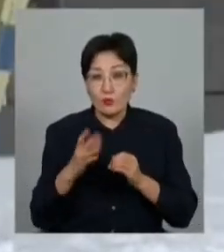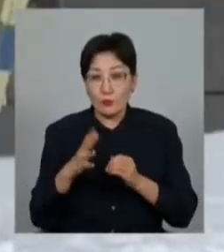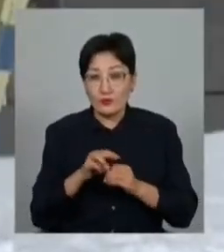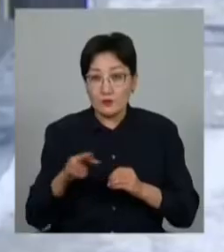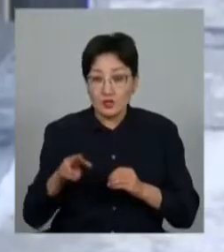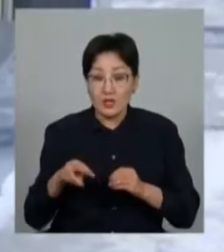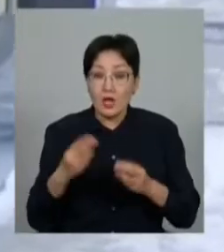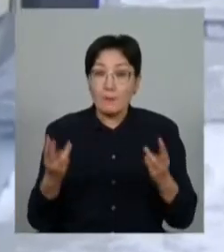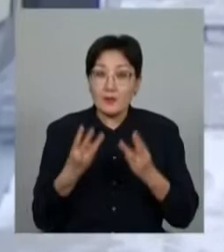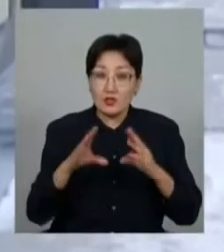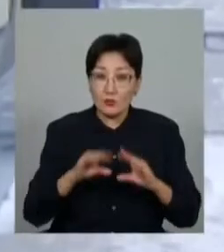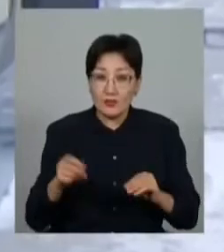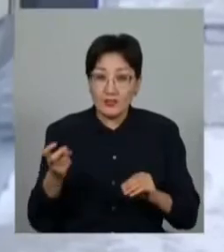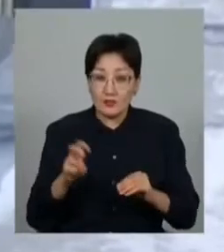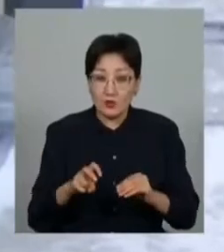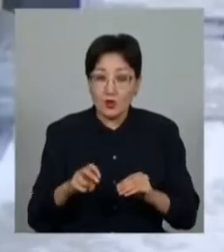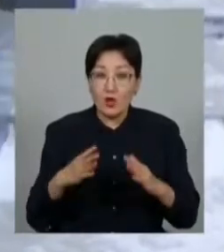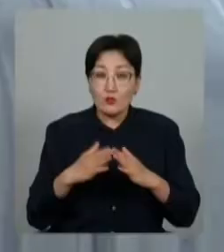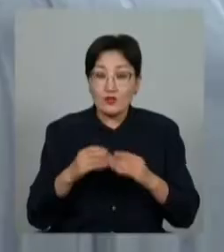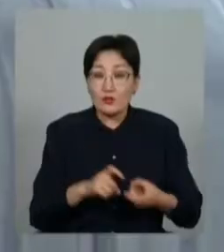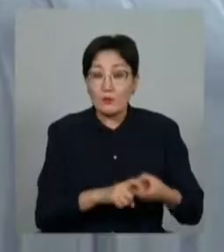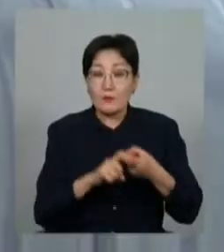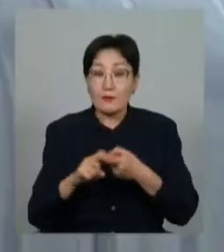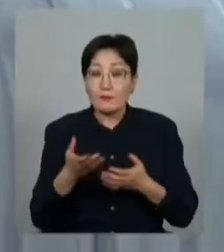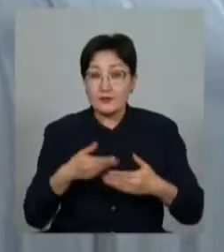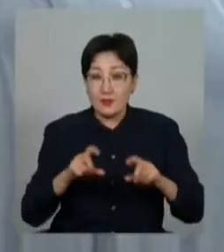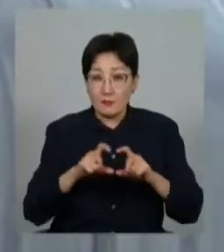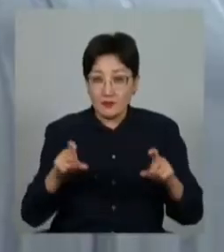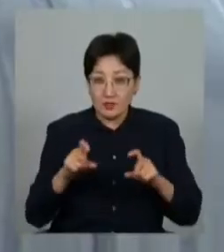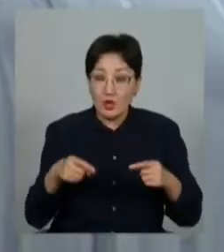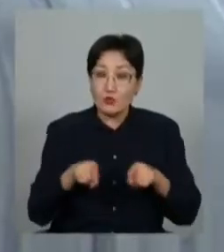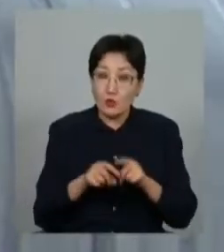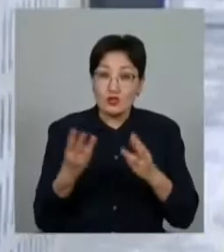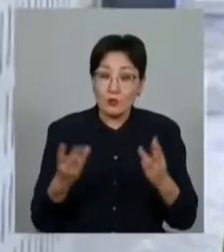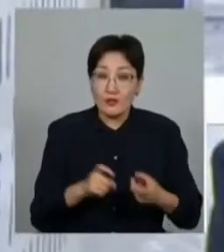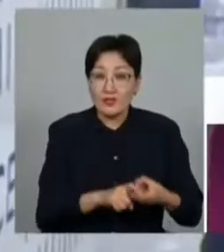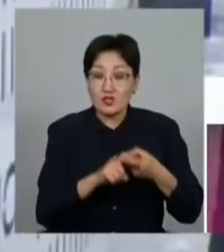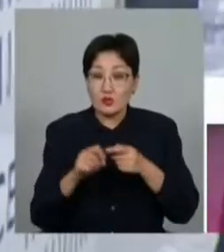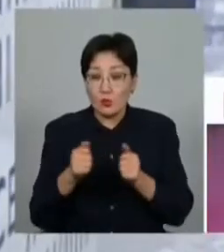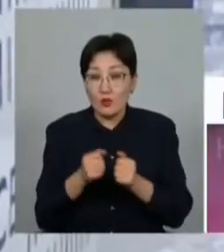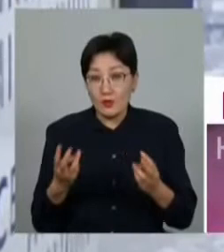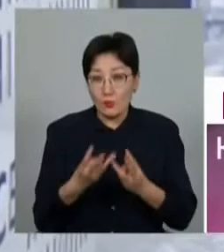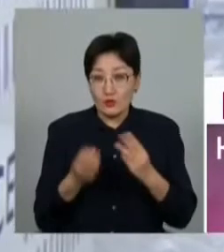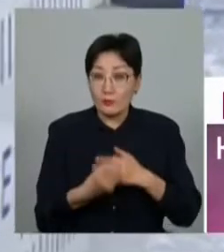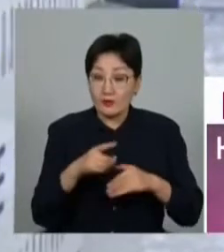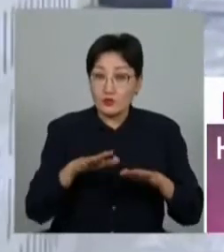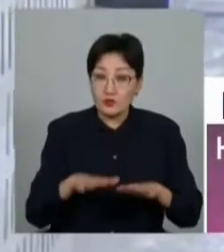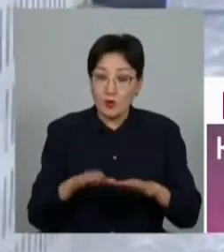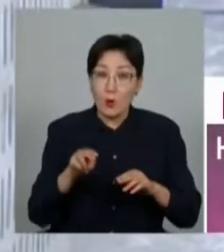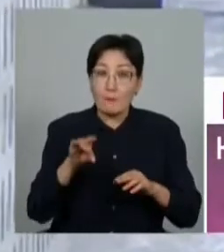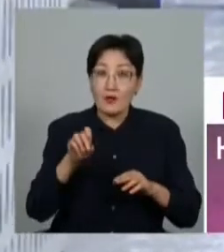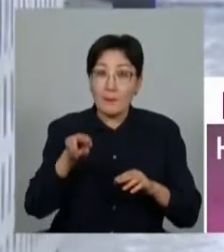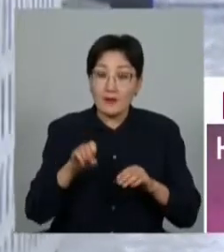пожарлар келді. Ал қазір үйге де бара жатқан сияқты. Біздің магазин тоже кішкене жануда қазір. Және де тура жанында сол өрт болып жатқан жерде пропан